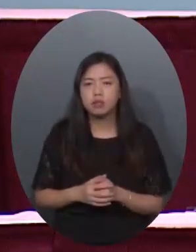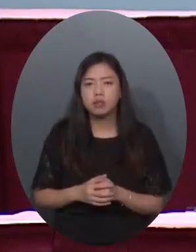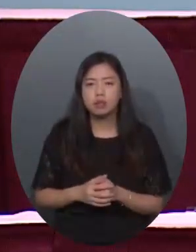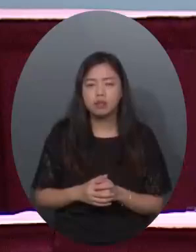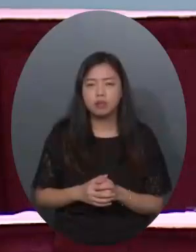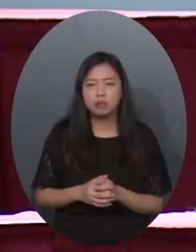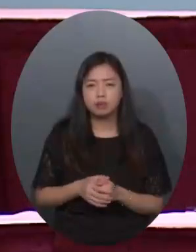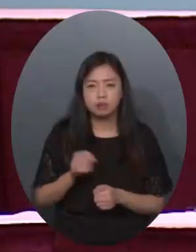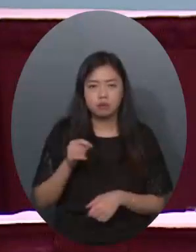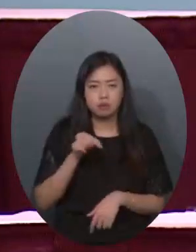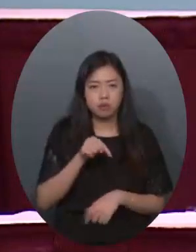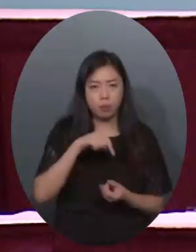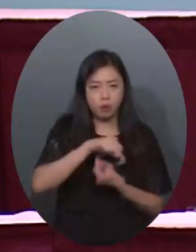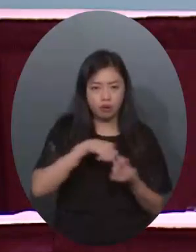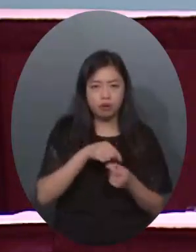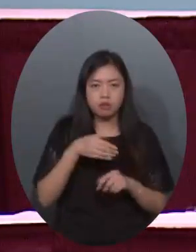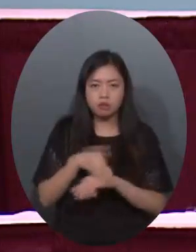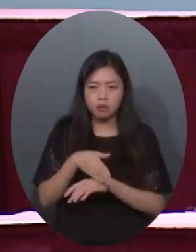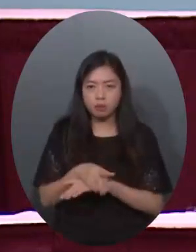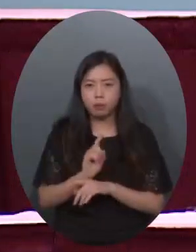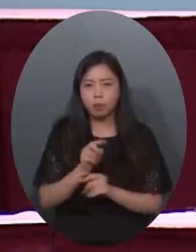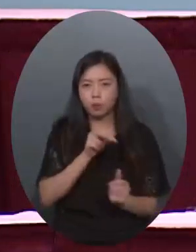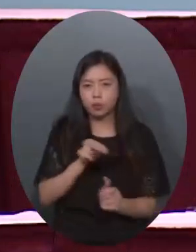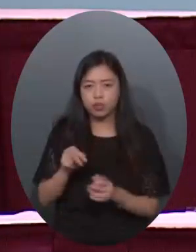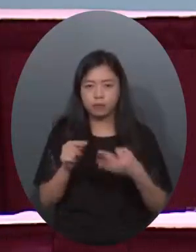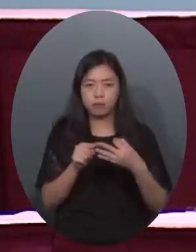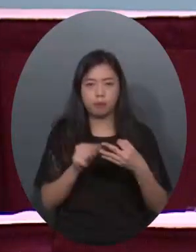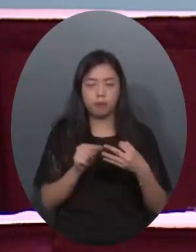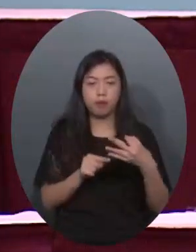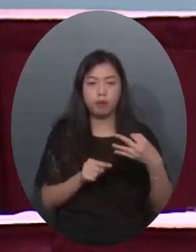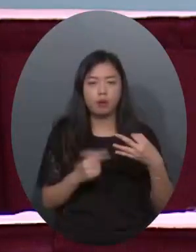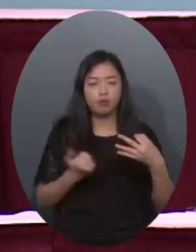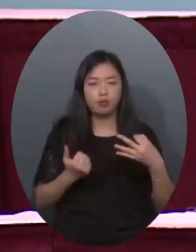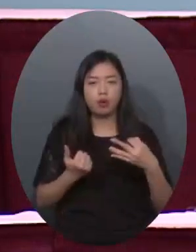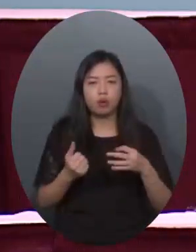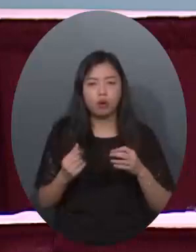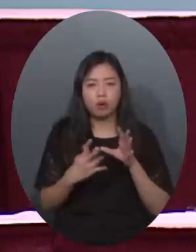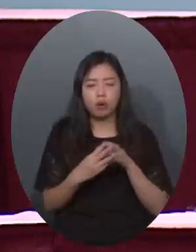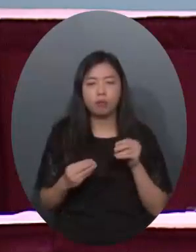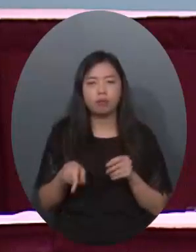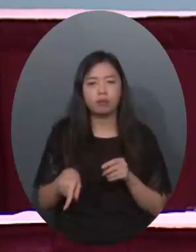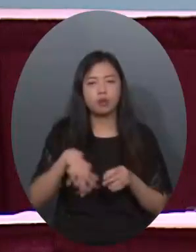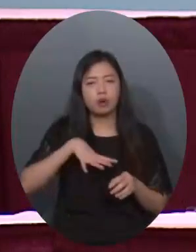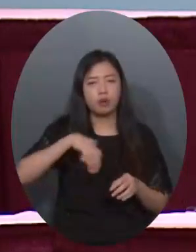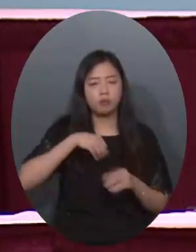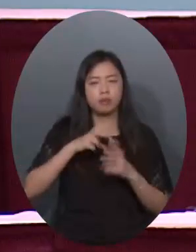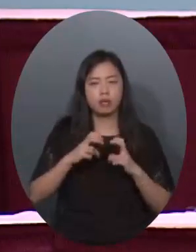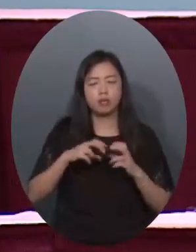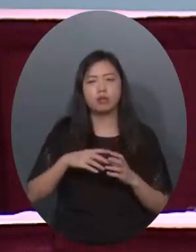們會將環境、社會及管治這三項目標融入我們的業務的營運